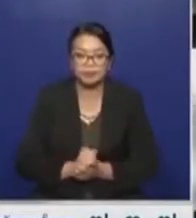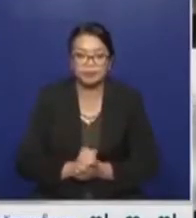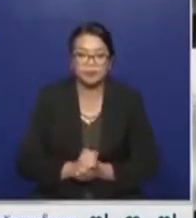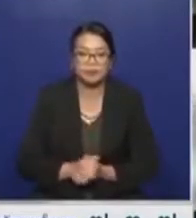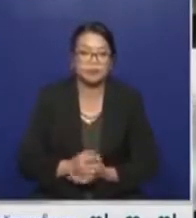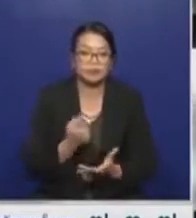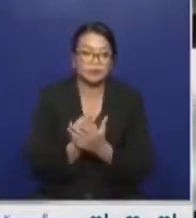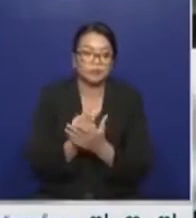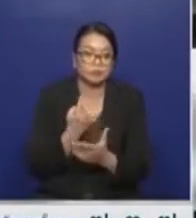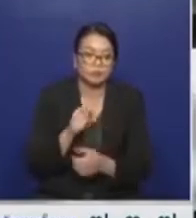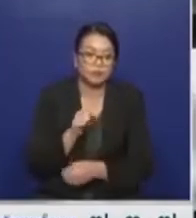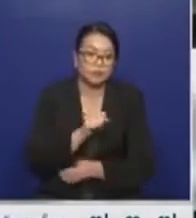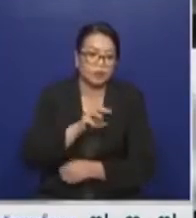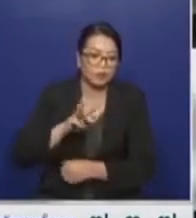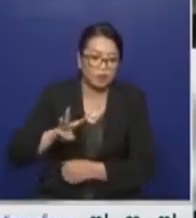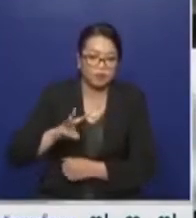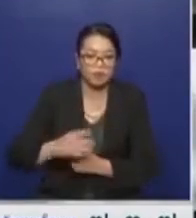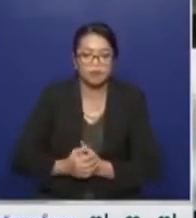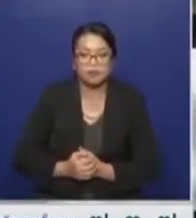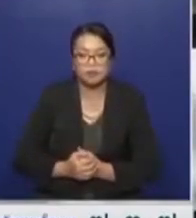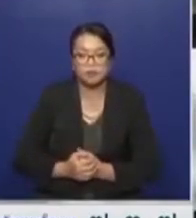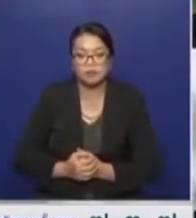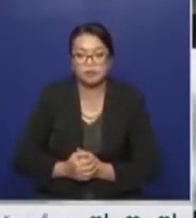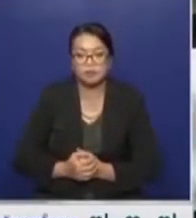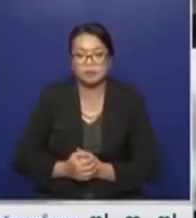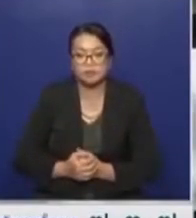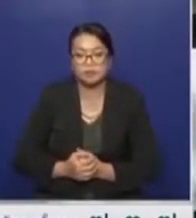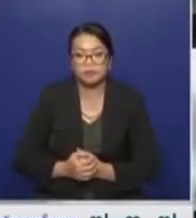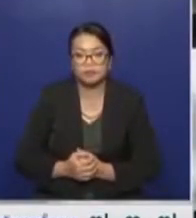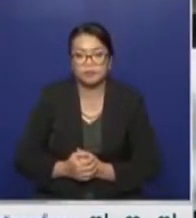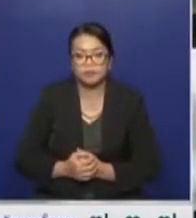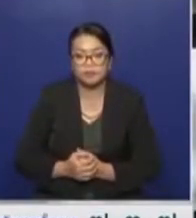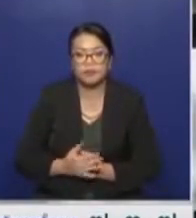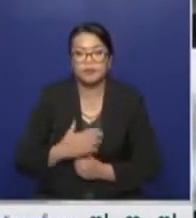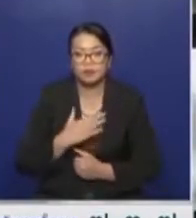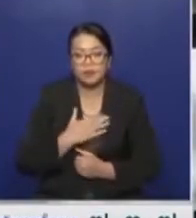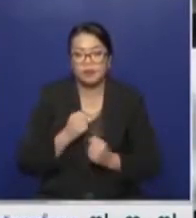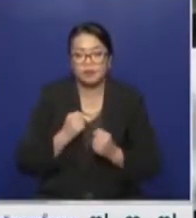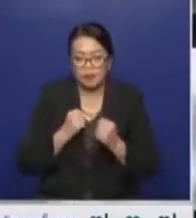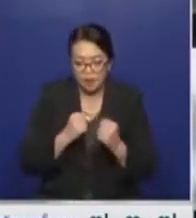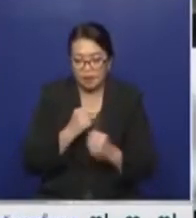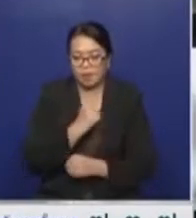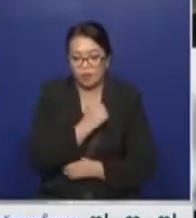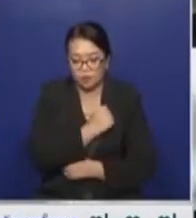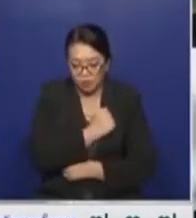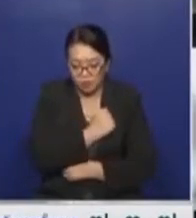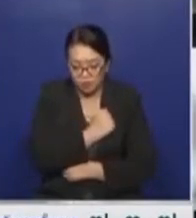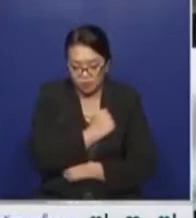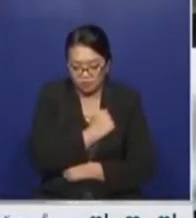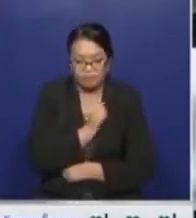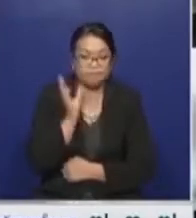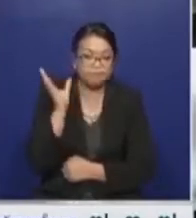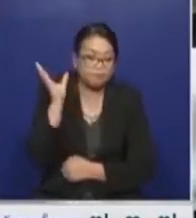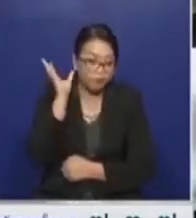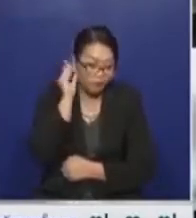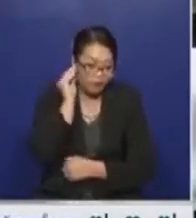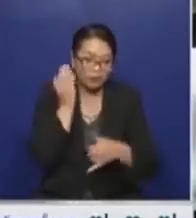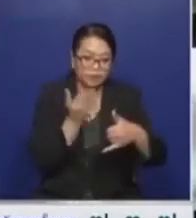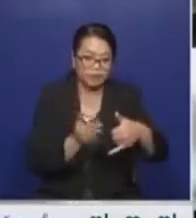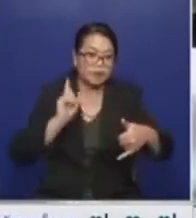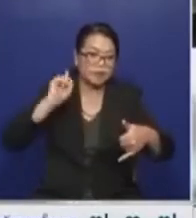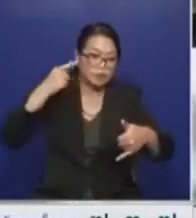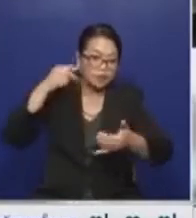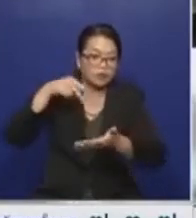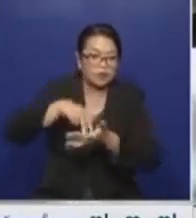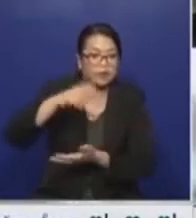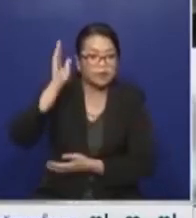ภาผมก็พยายามอดทนที่จะฟังคำอภิปร